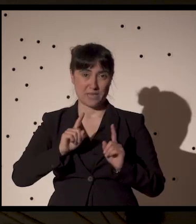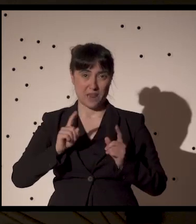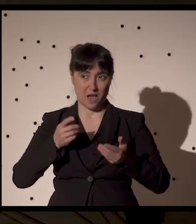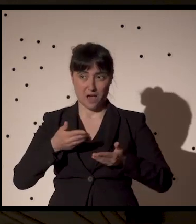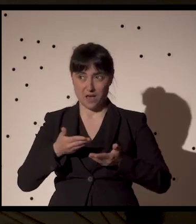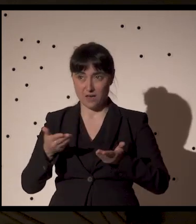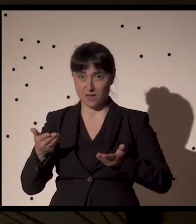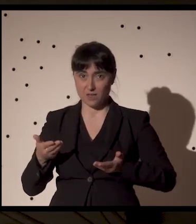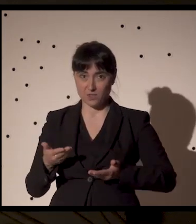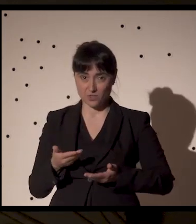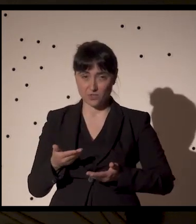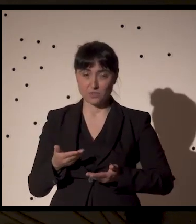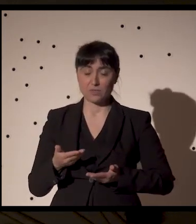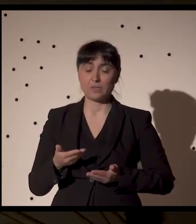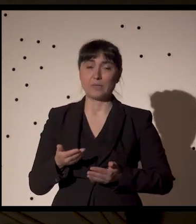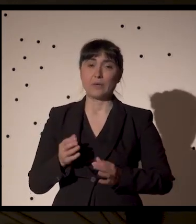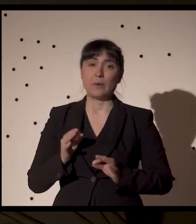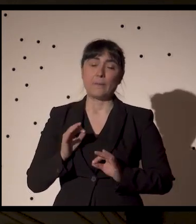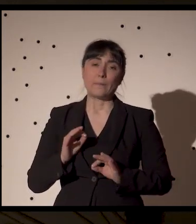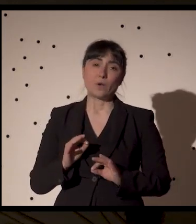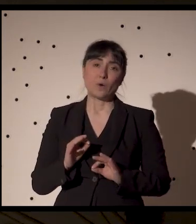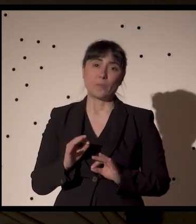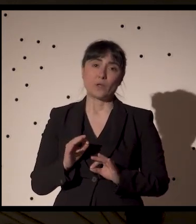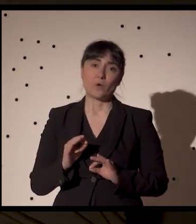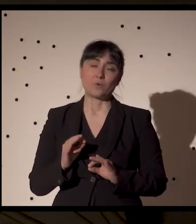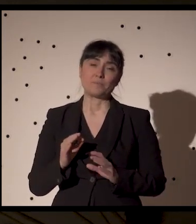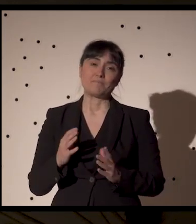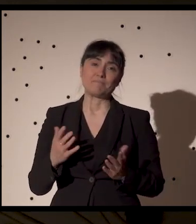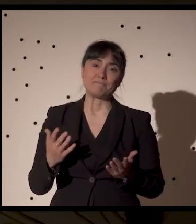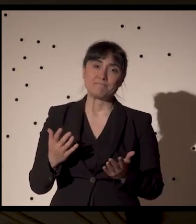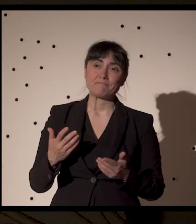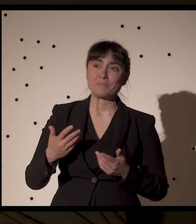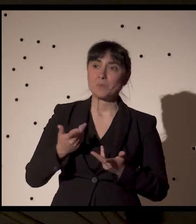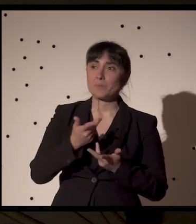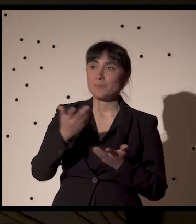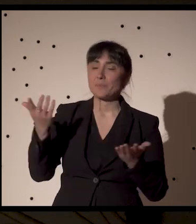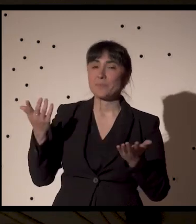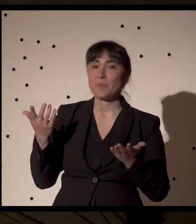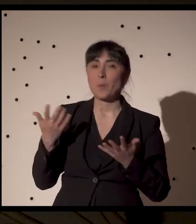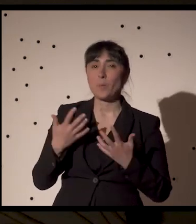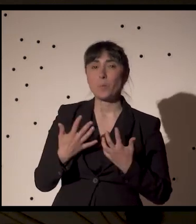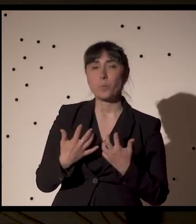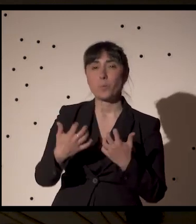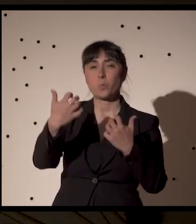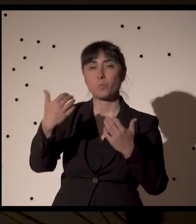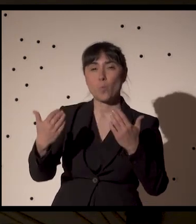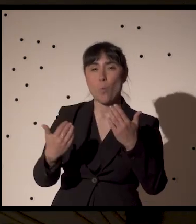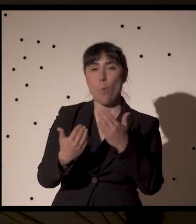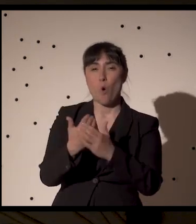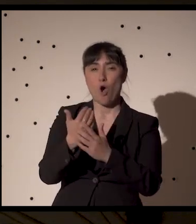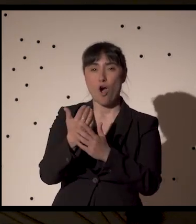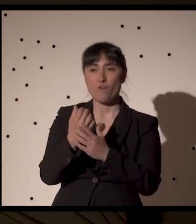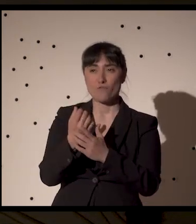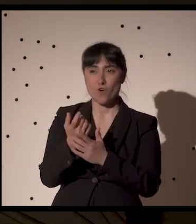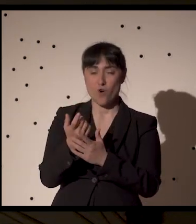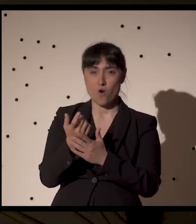di interventi per la creazione di nuovi pubblici è una riflessione che era stata introdotta anche